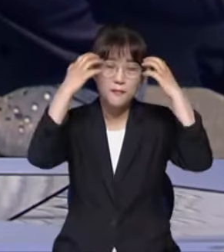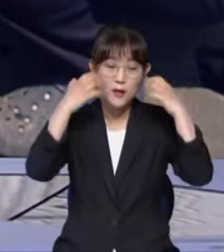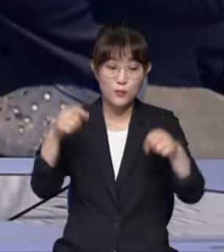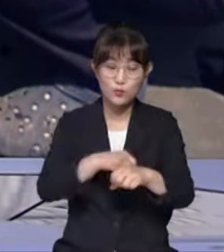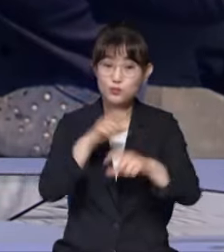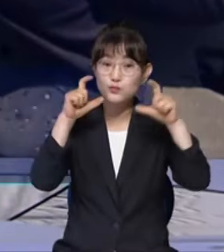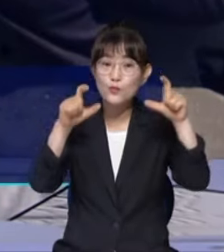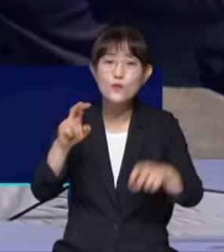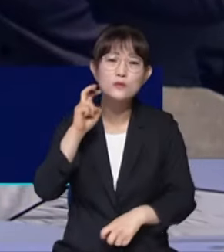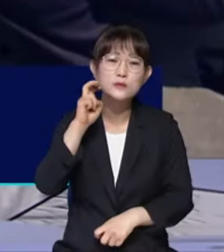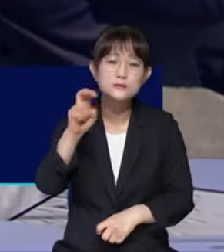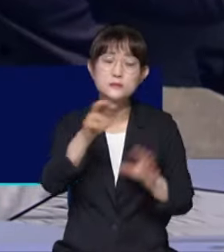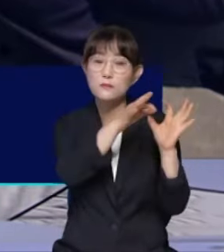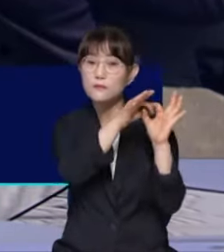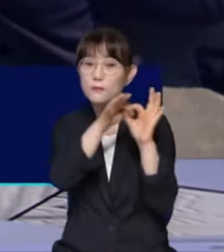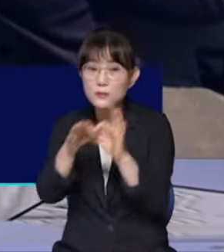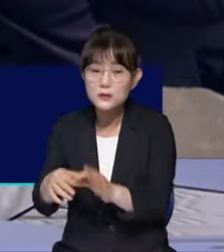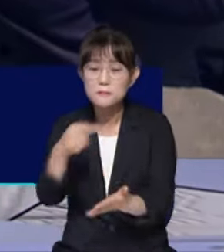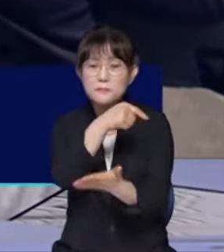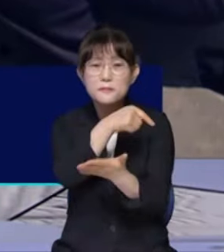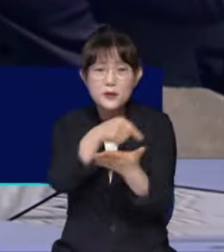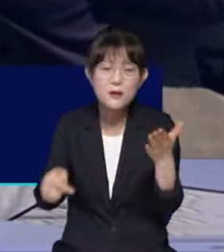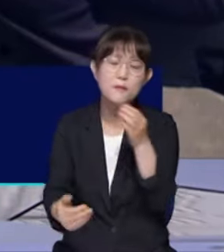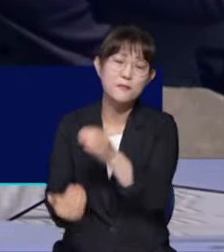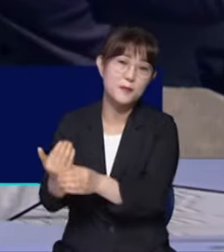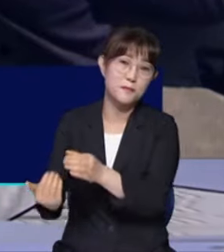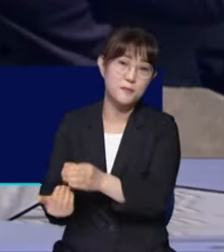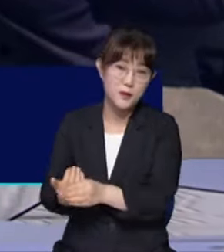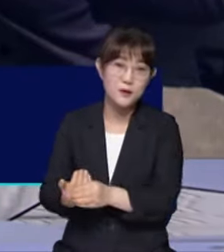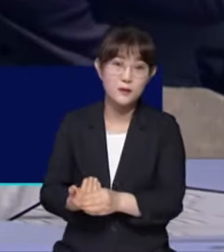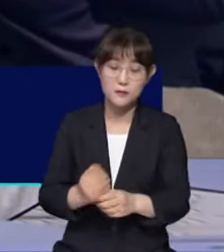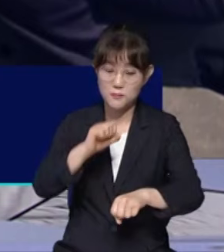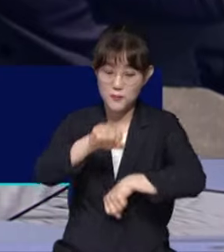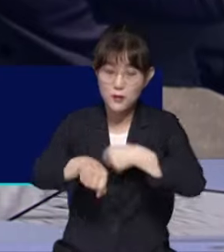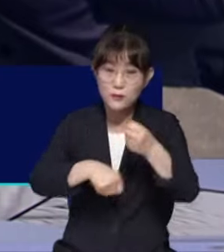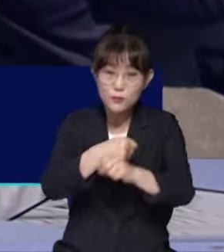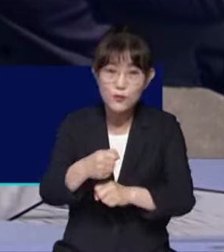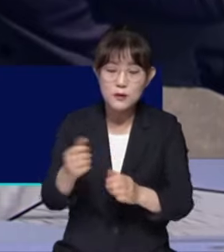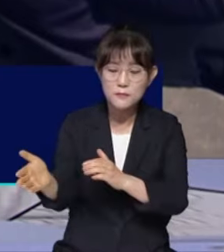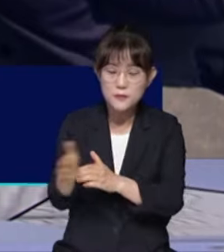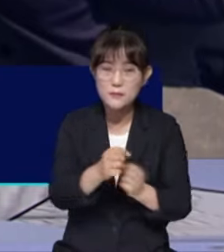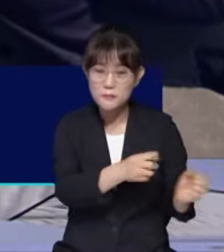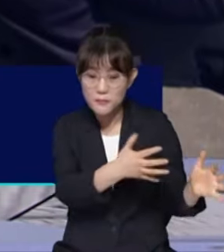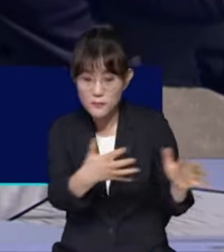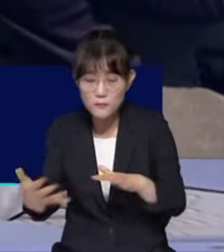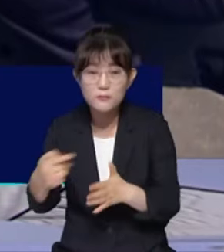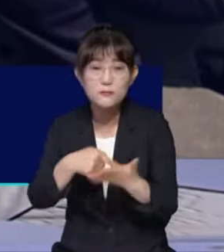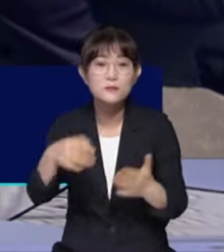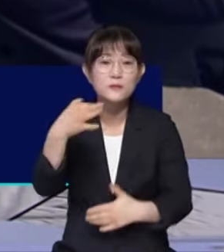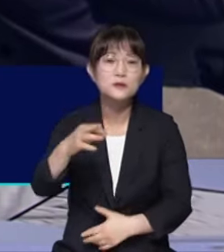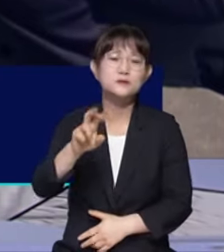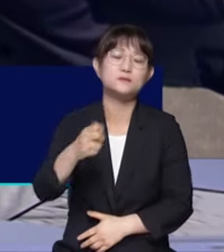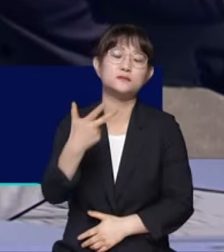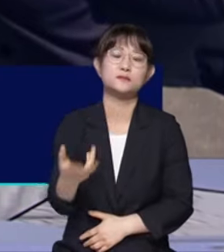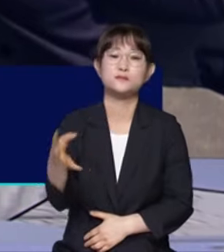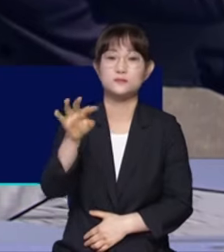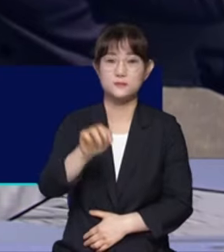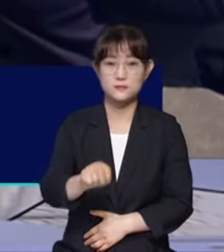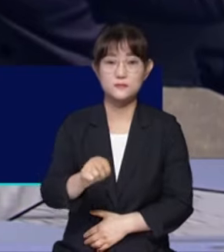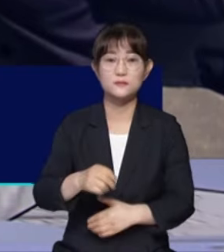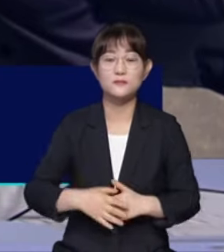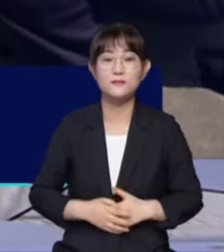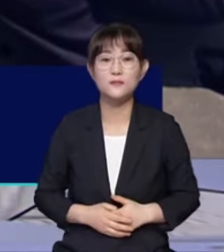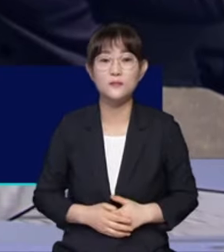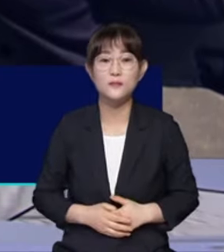폭염특보가 20일 넘게 지속되며 피해가 커지고 있습니다. 가축과 양식 어류 폐사로 지금까지 27억 원의 피해가